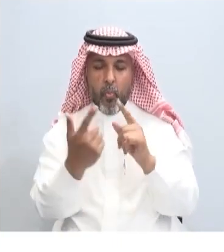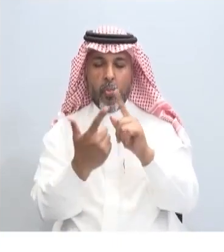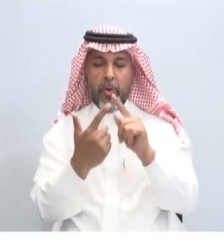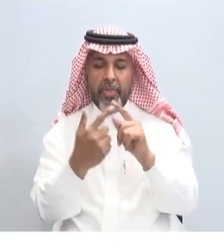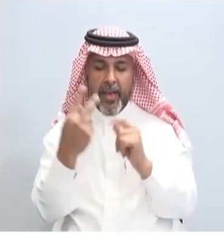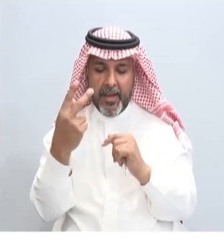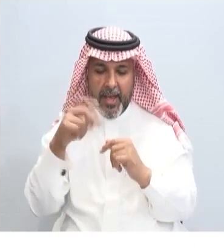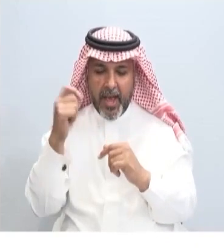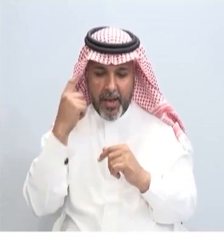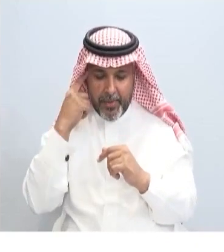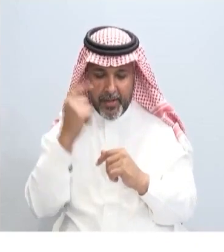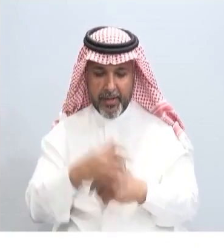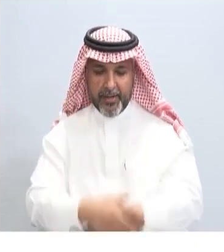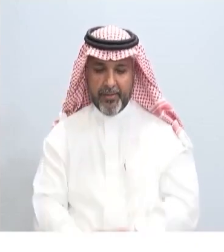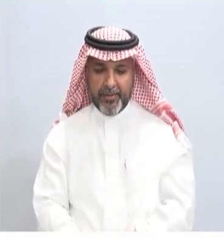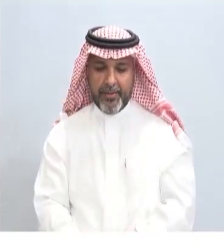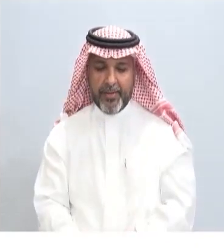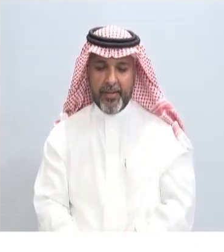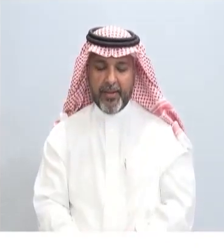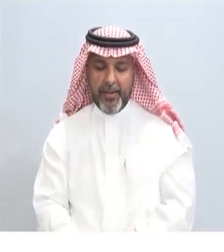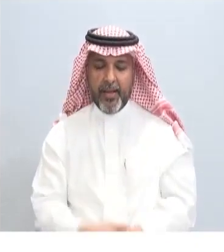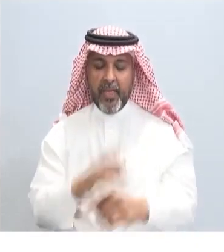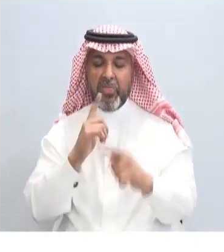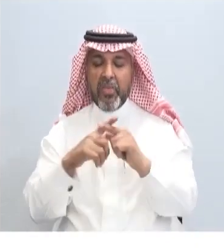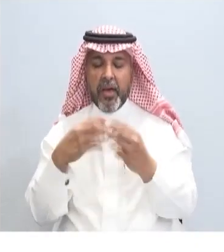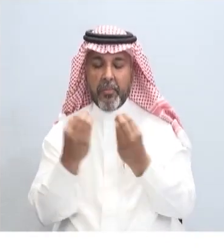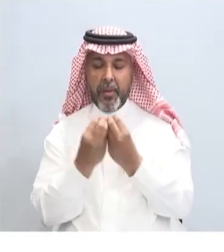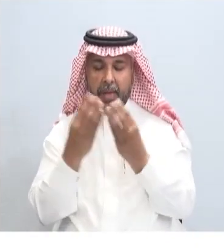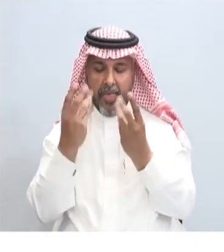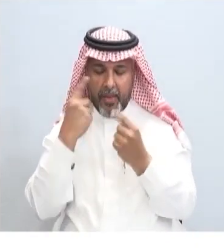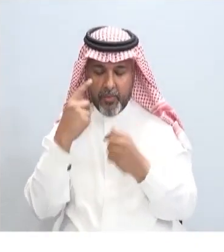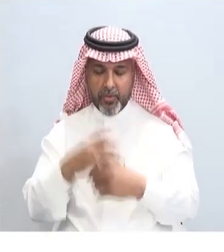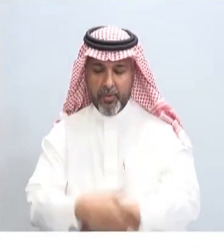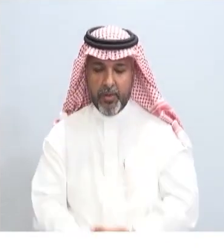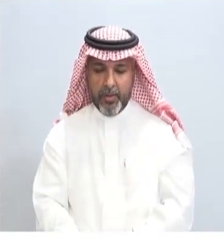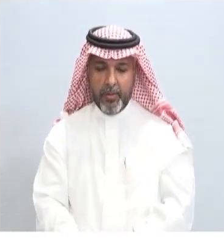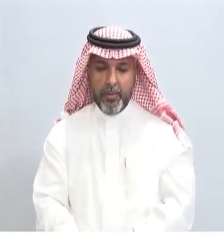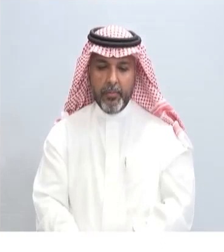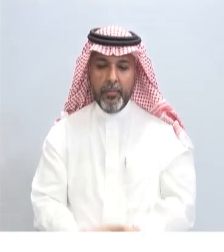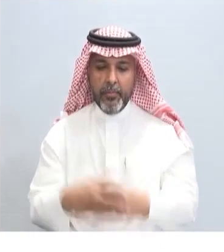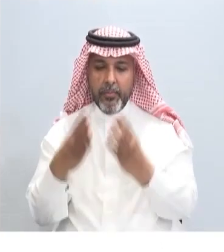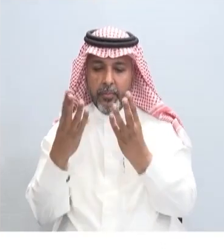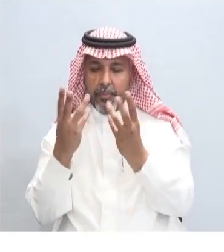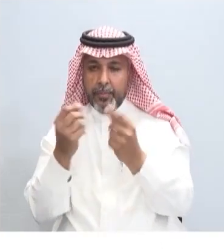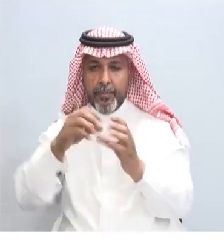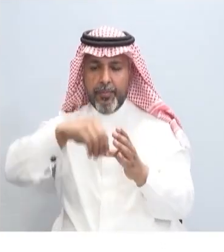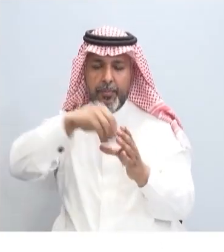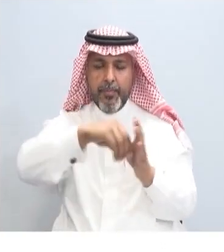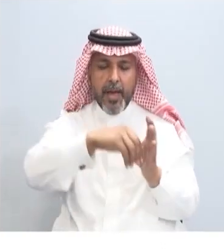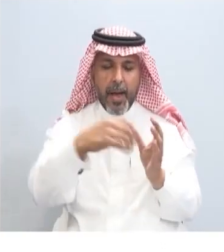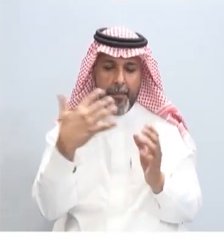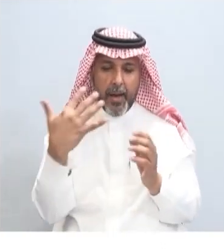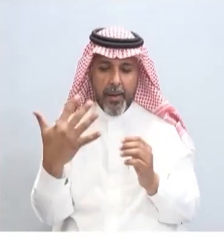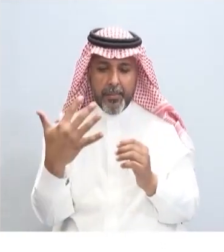احسب الحادثه الحمراء الاولى ضرب احتمال الحادثه الثانيه طبعا انت عندك كم بطاقه حمراء عندك خمسه من